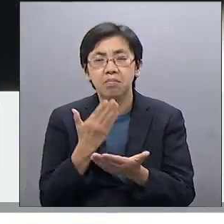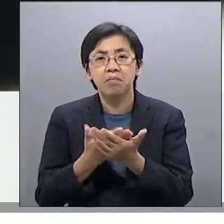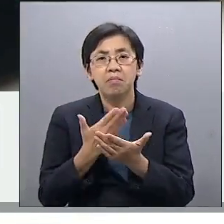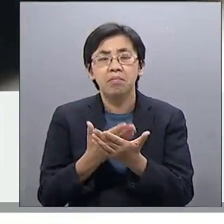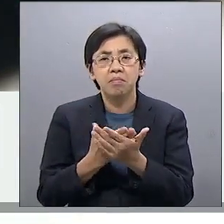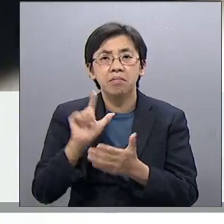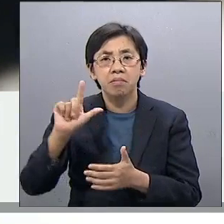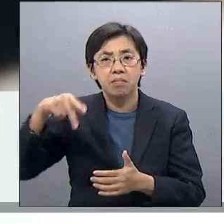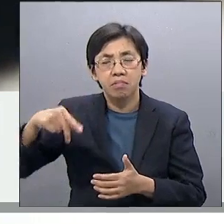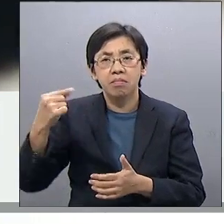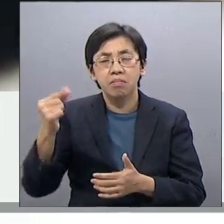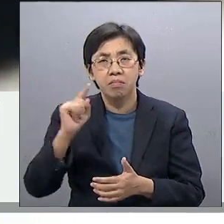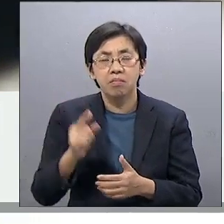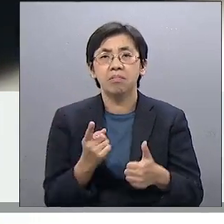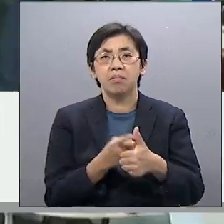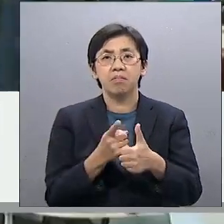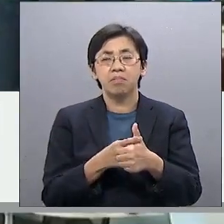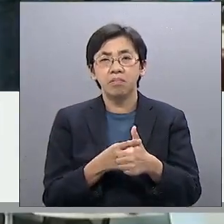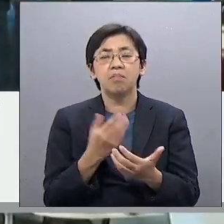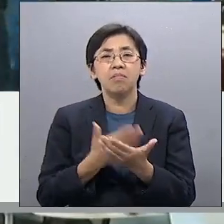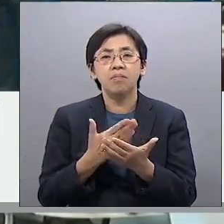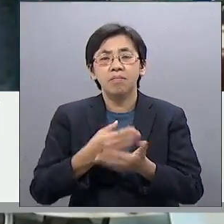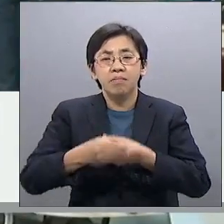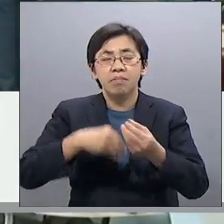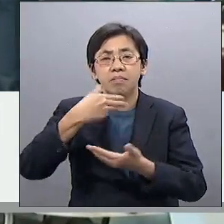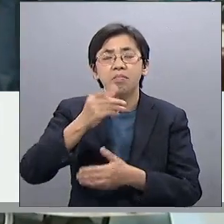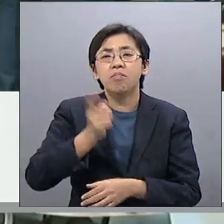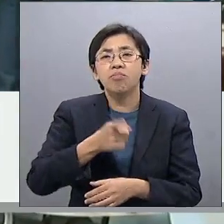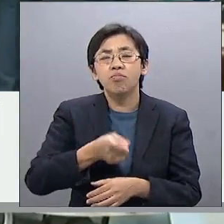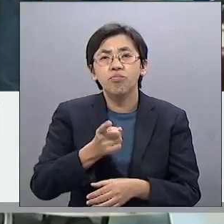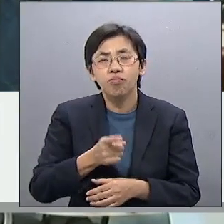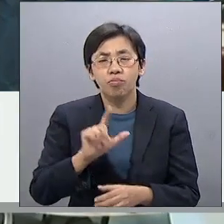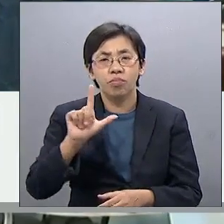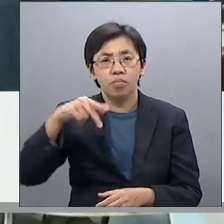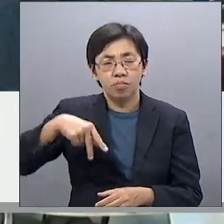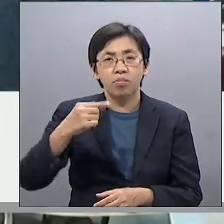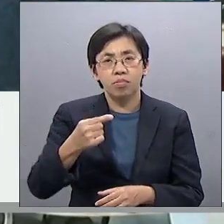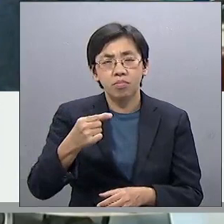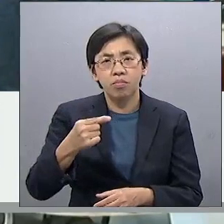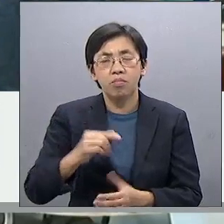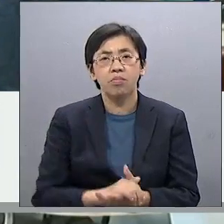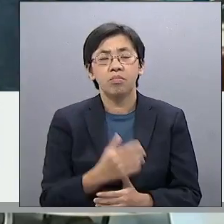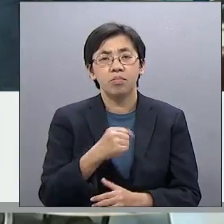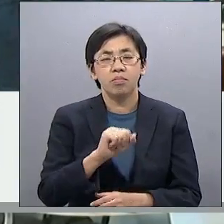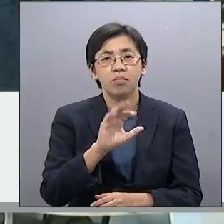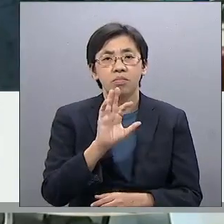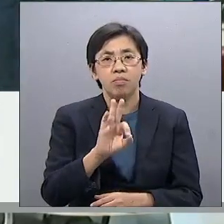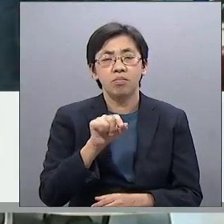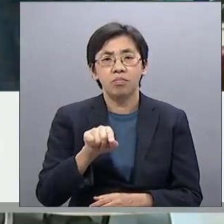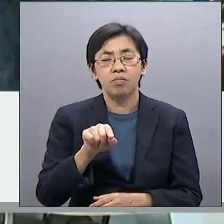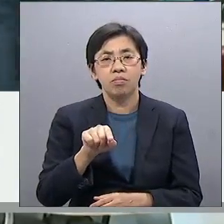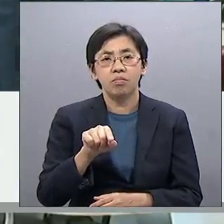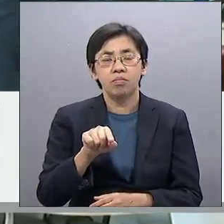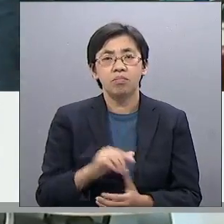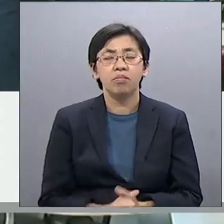LPGดังนี้ 1เห็นชอบให้คงราคาขายส่งหน้าโรงกลั่น LPGที่ 19จุด